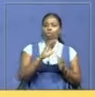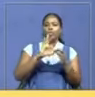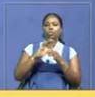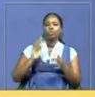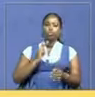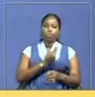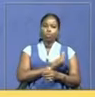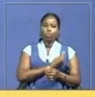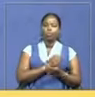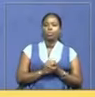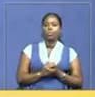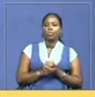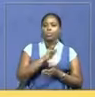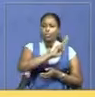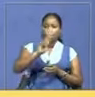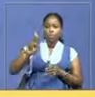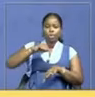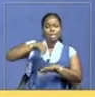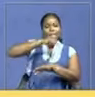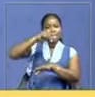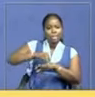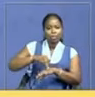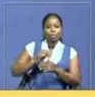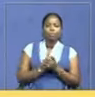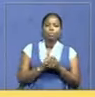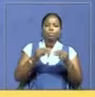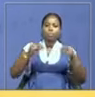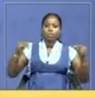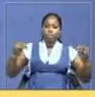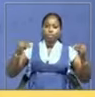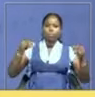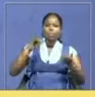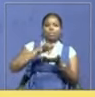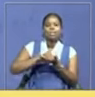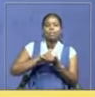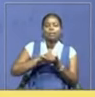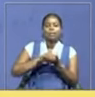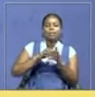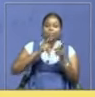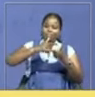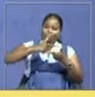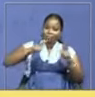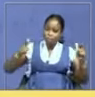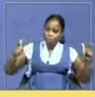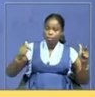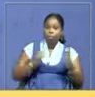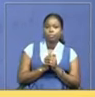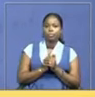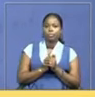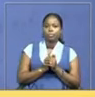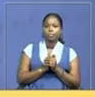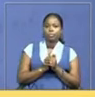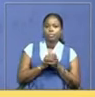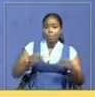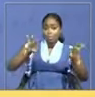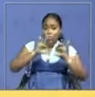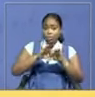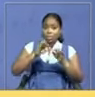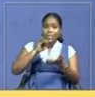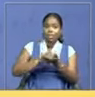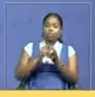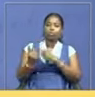duquel une nation mesure sa grandeur c'est tout le sens de cette journée dont le thème porte